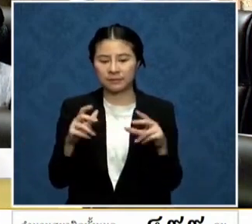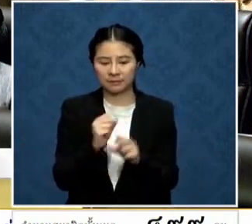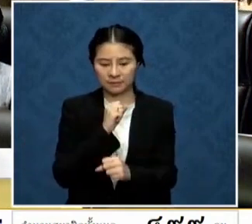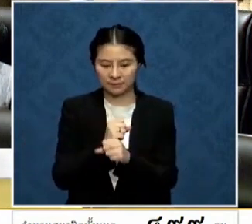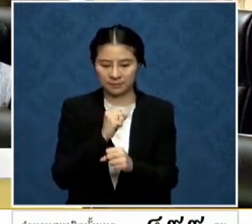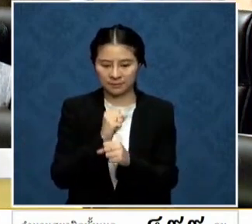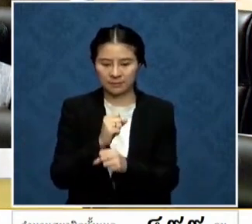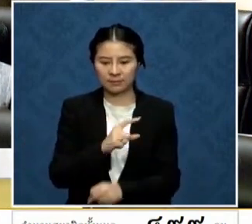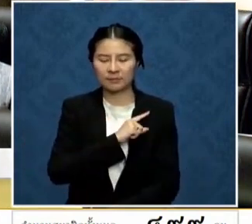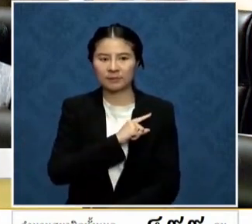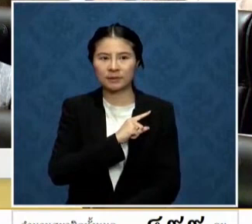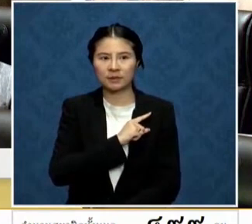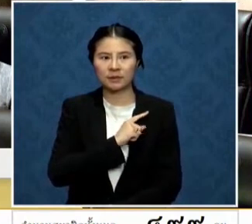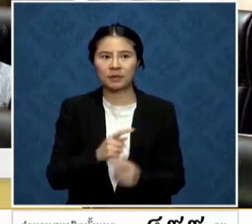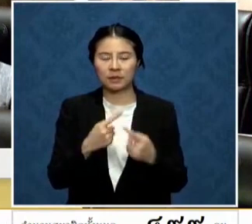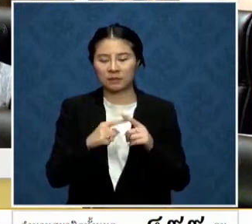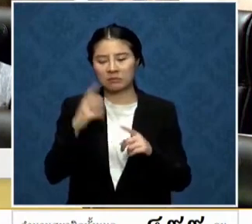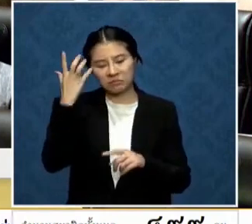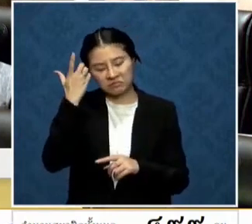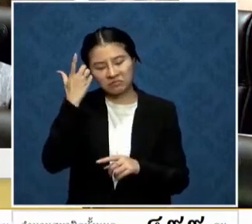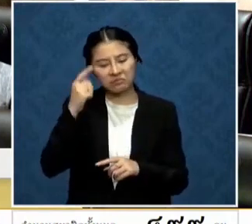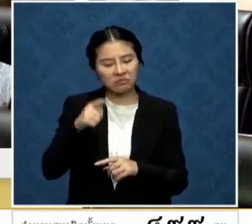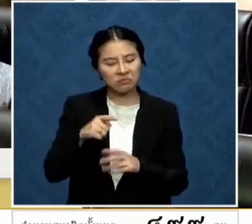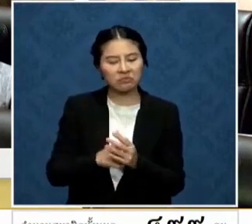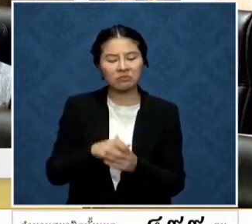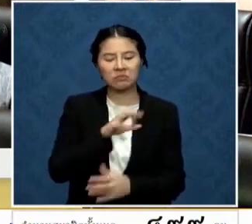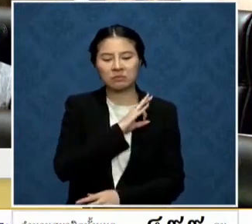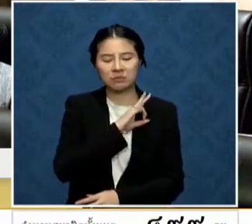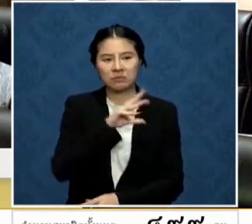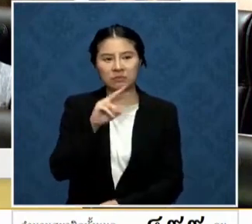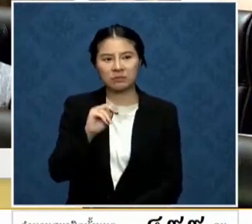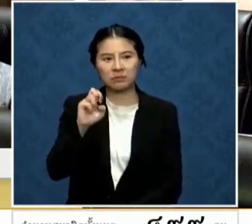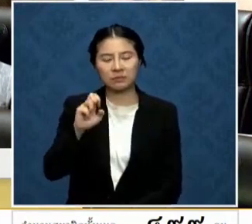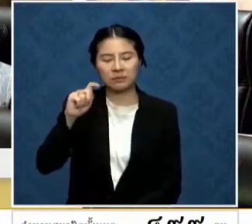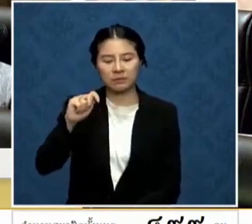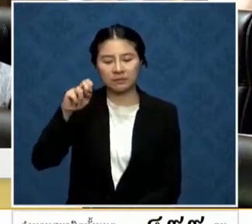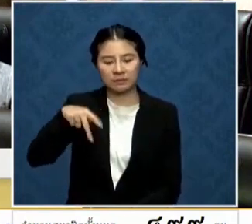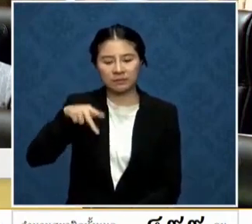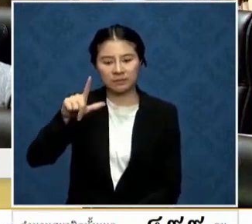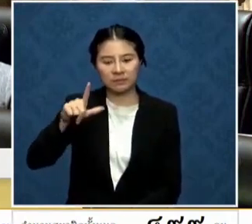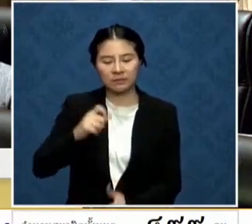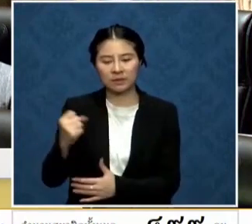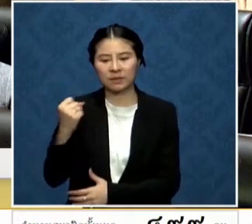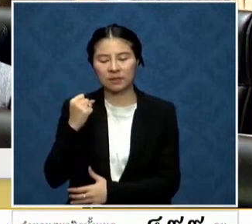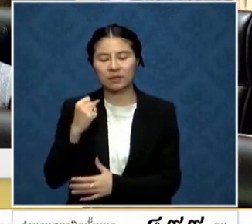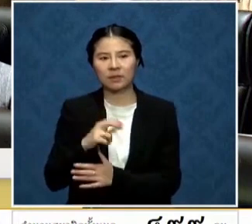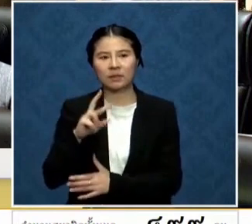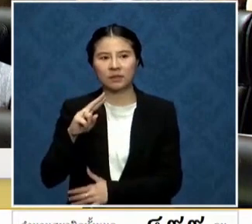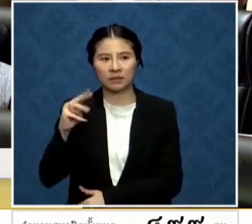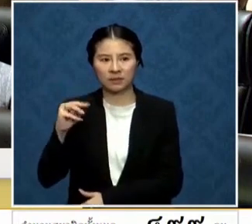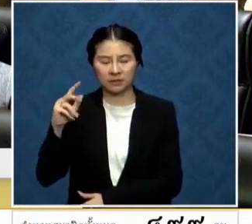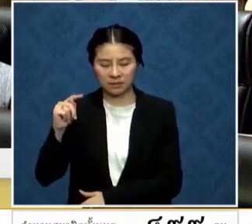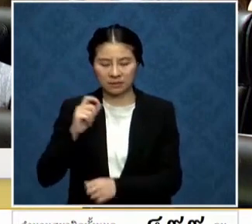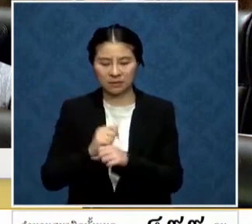มารับผิดชอบไปแต่ผมก็มีข้อกังวลจริงๆดังที่ท่านเพื่อนสมาชิกท่านนิติพลกล่าวเรื่องนี้ต้องใช้อำนาจของท่านรัฐมนตรีว่าการ